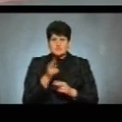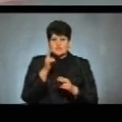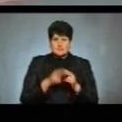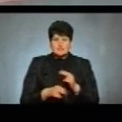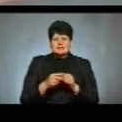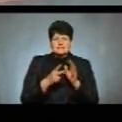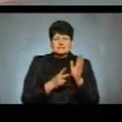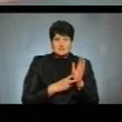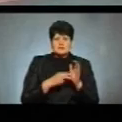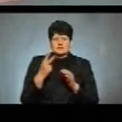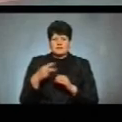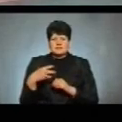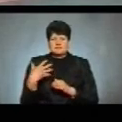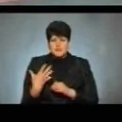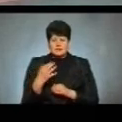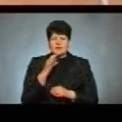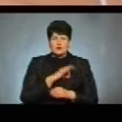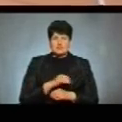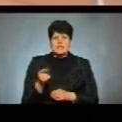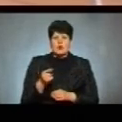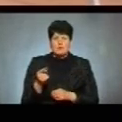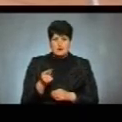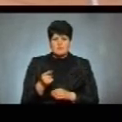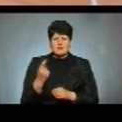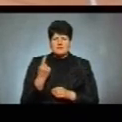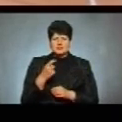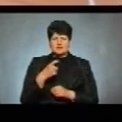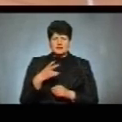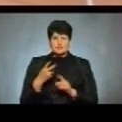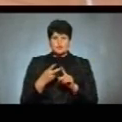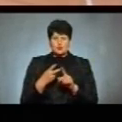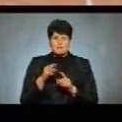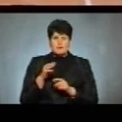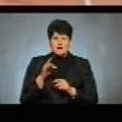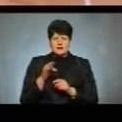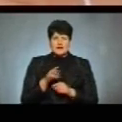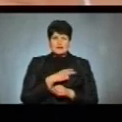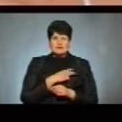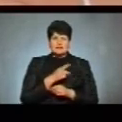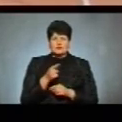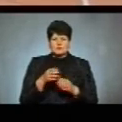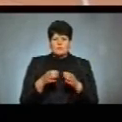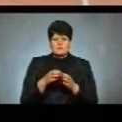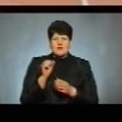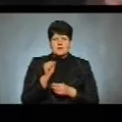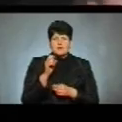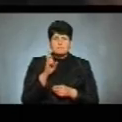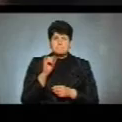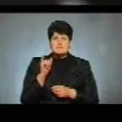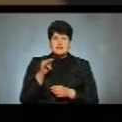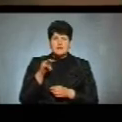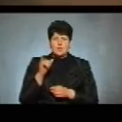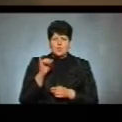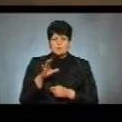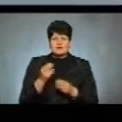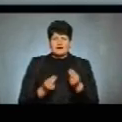рахунком 17-25 на користь тернополян. На перших хвилинах другої партії капітан тернопільської команди Аня Білоус, яка грає під